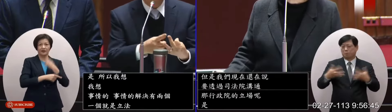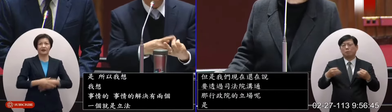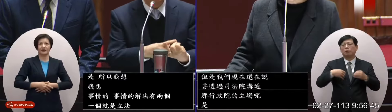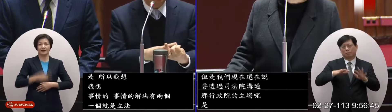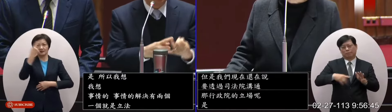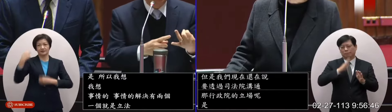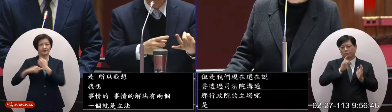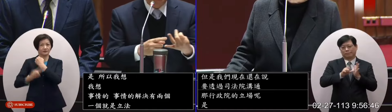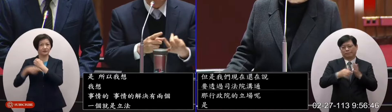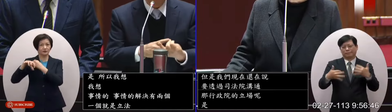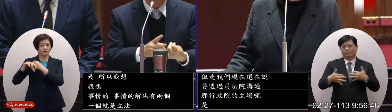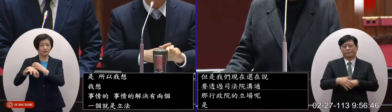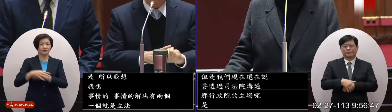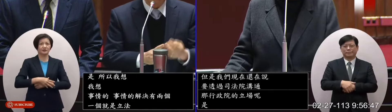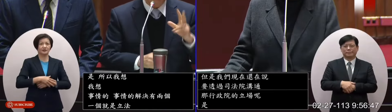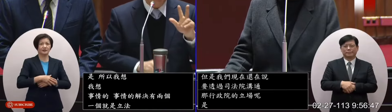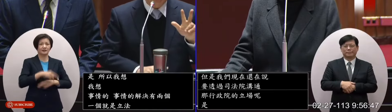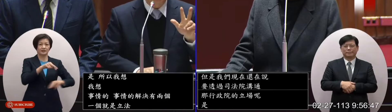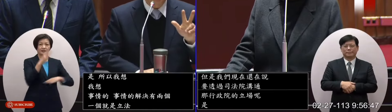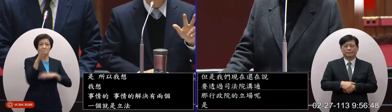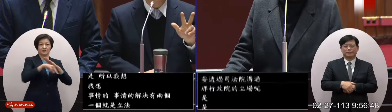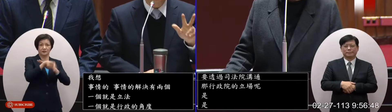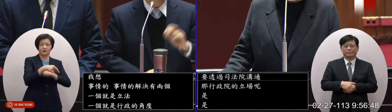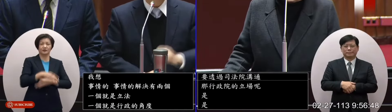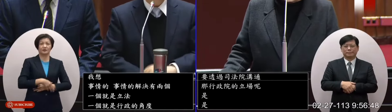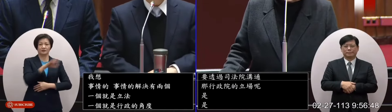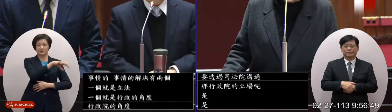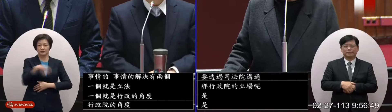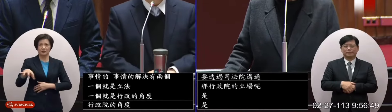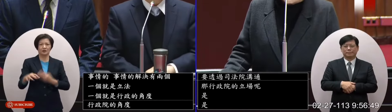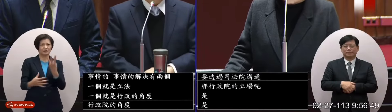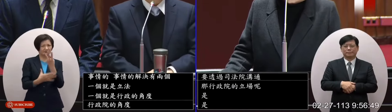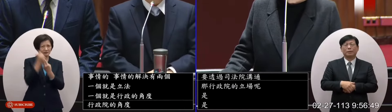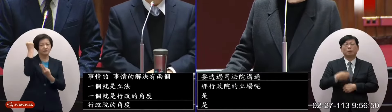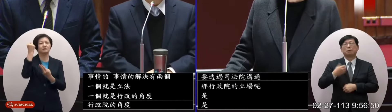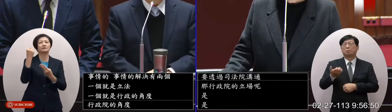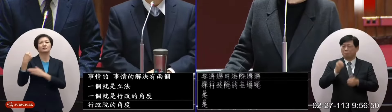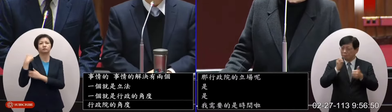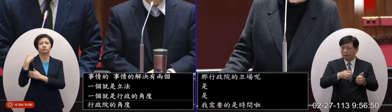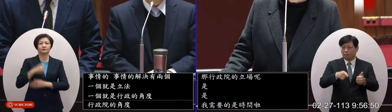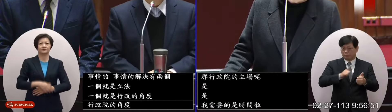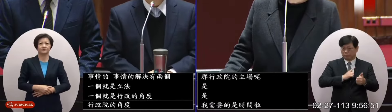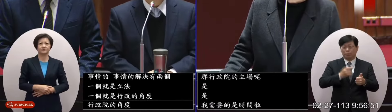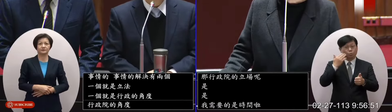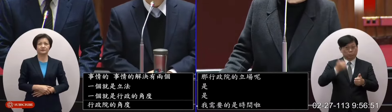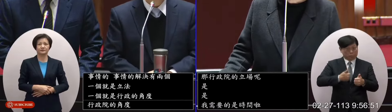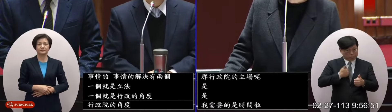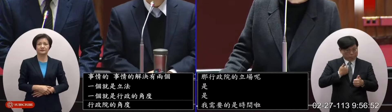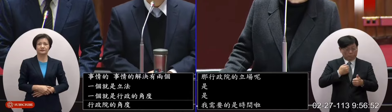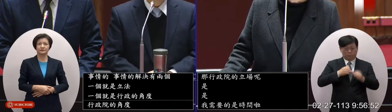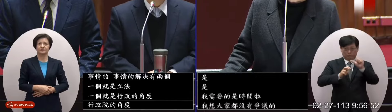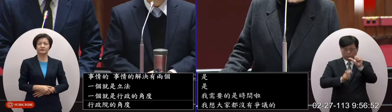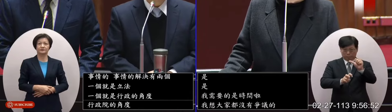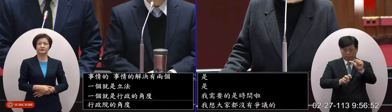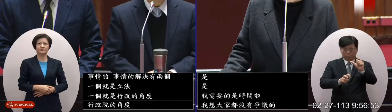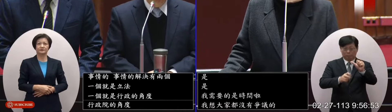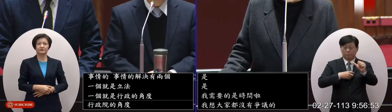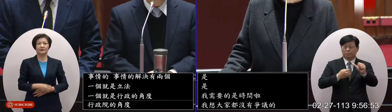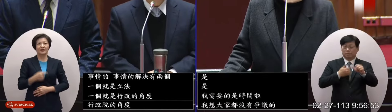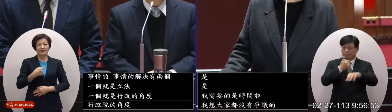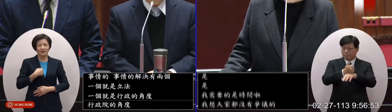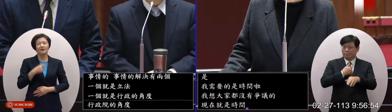时间， 还要有司法院，有3个院要一起来努力了。 所以我才说嘛，这是您如果假设您520任